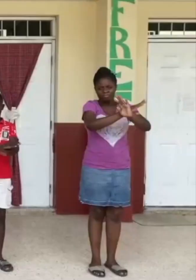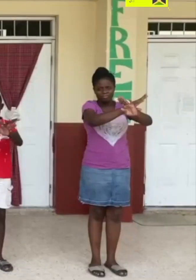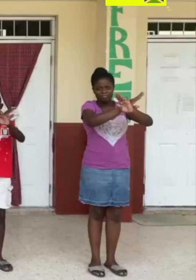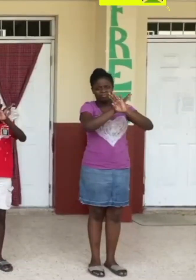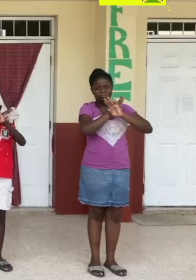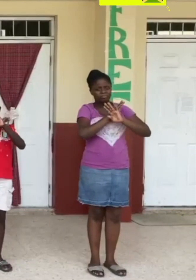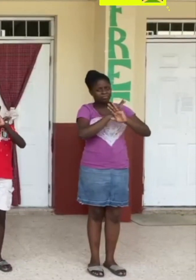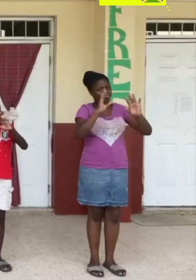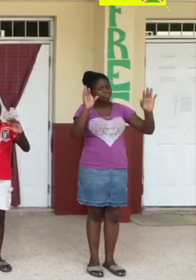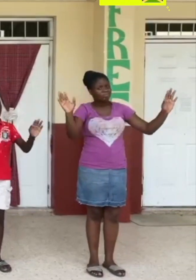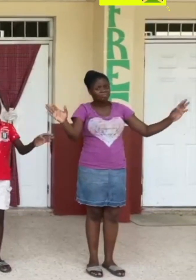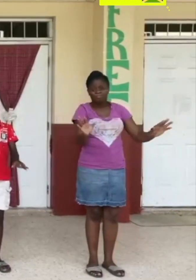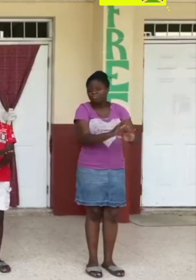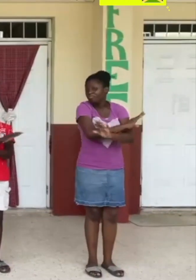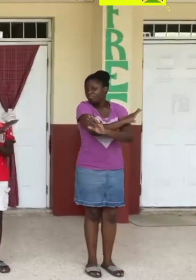Zero